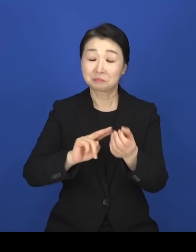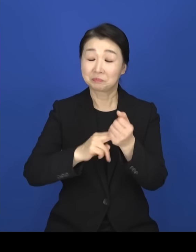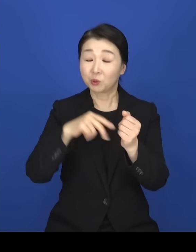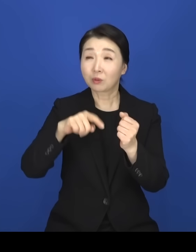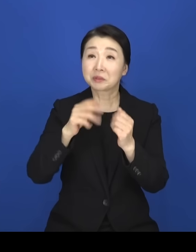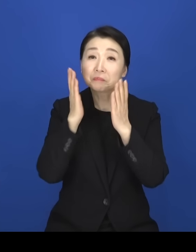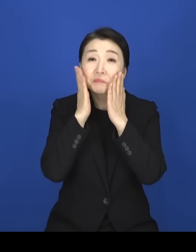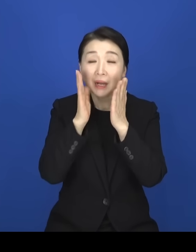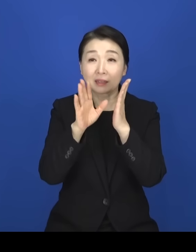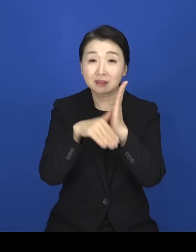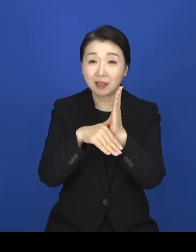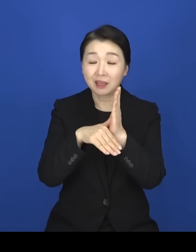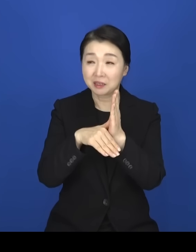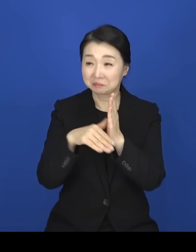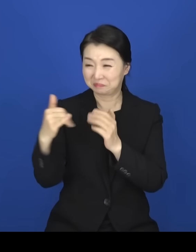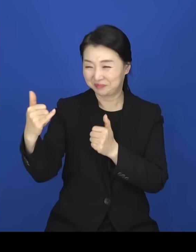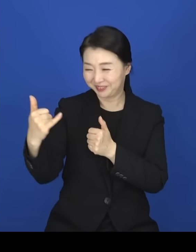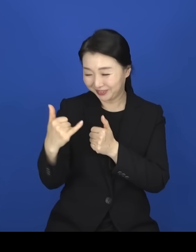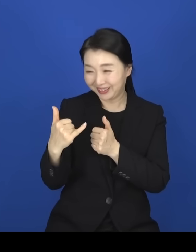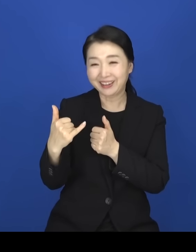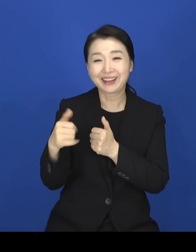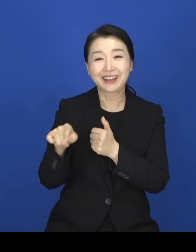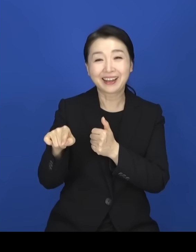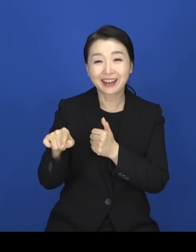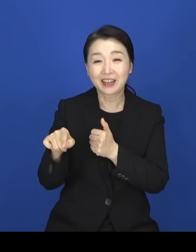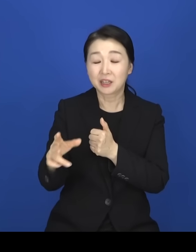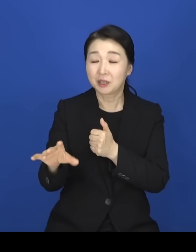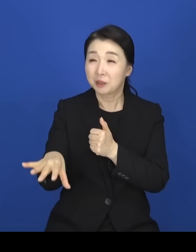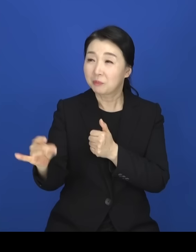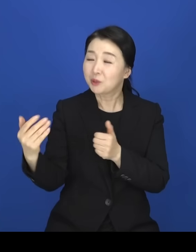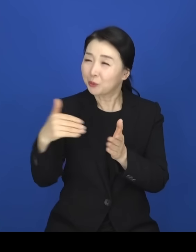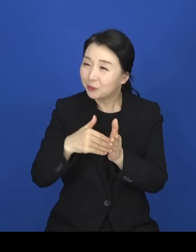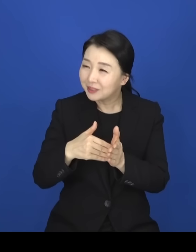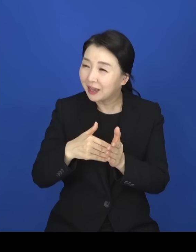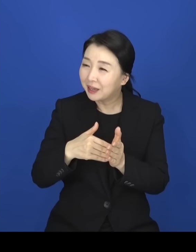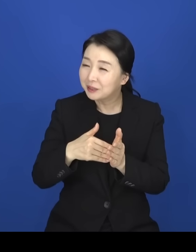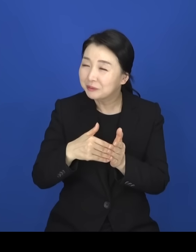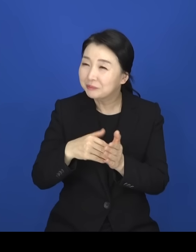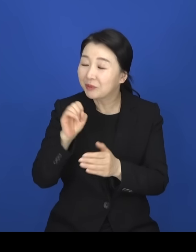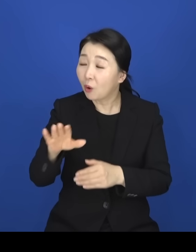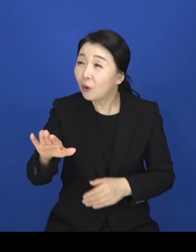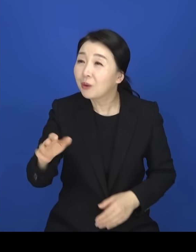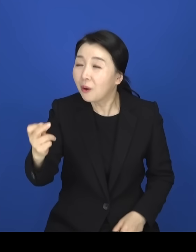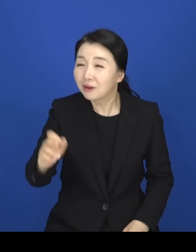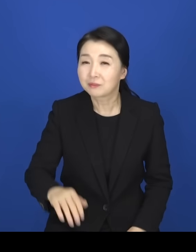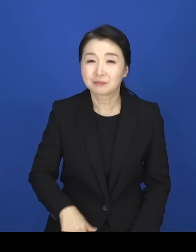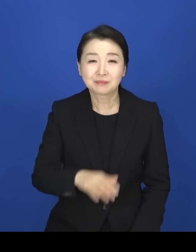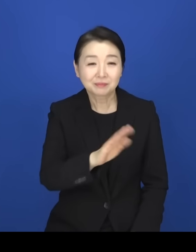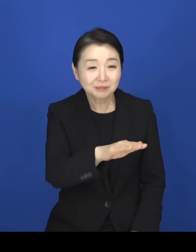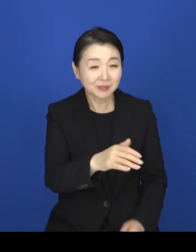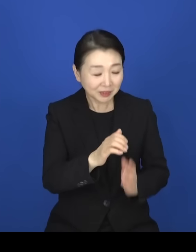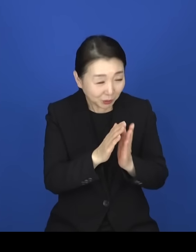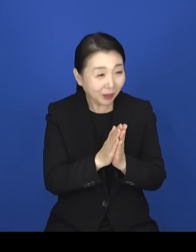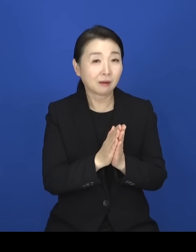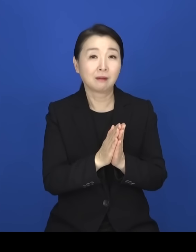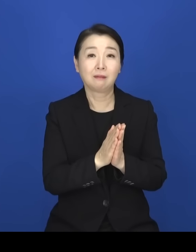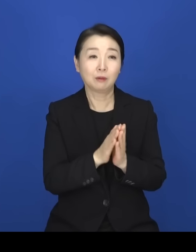있을 때 형한테 전화가 오더라고요. 예. 제가 형이 뭐 혹시 먼저 도착했나? 그래서 예. 형 했더니 예. 기리야